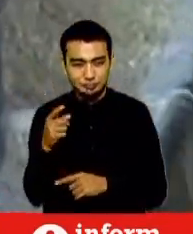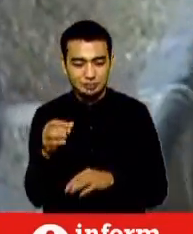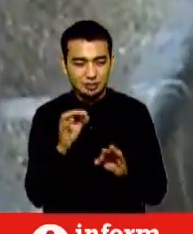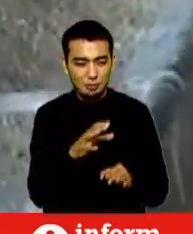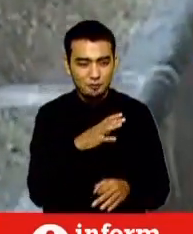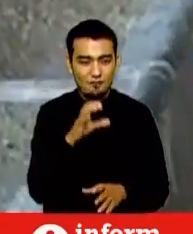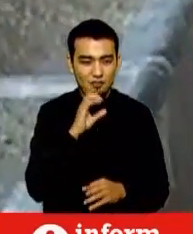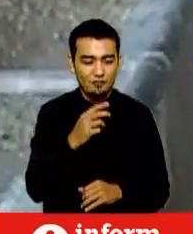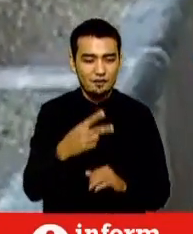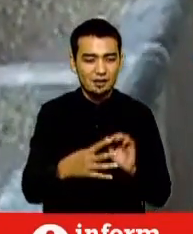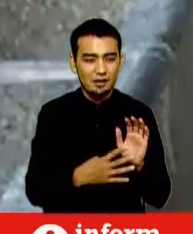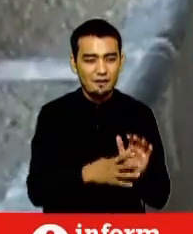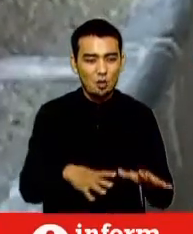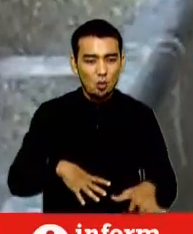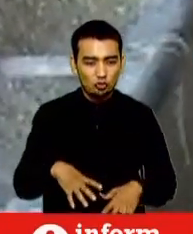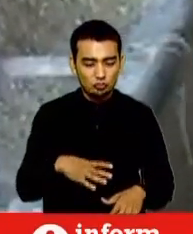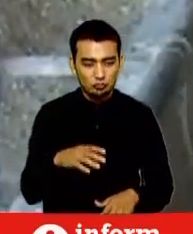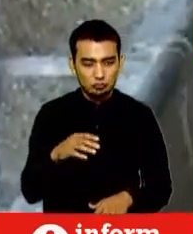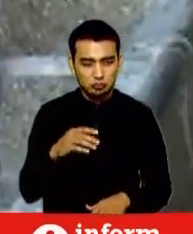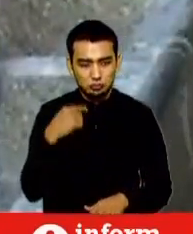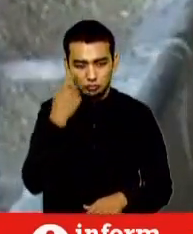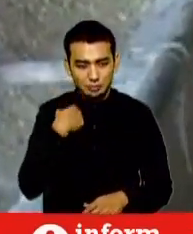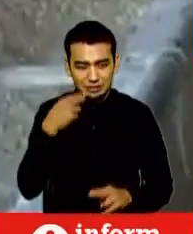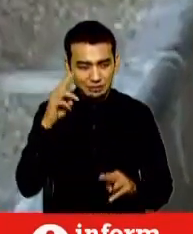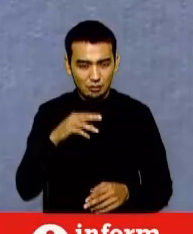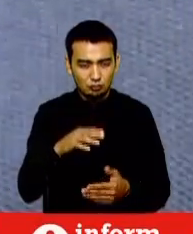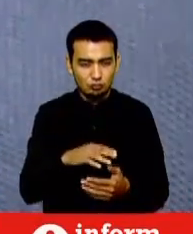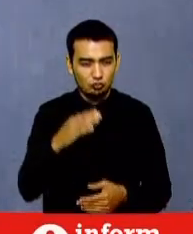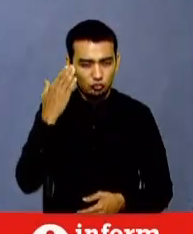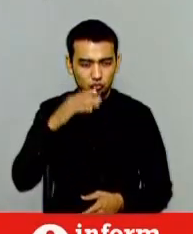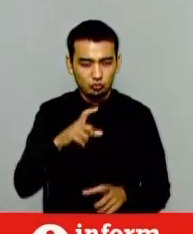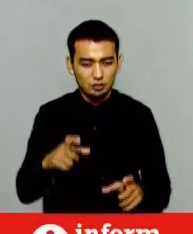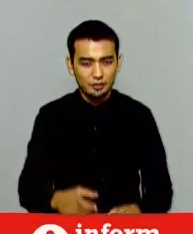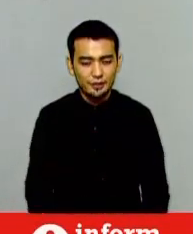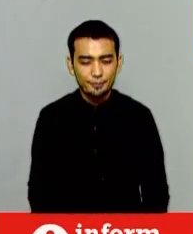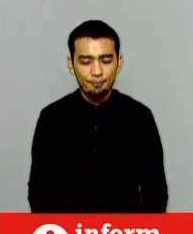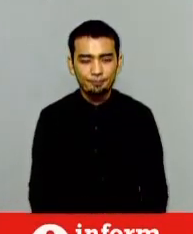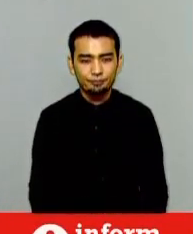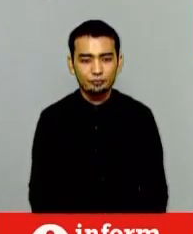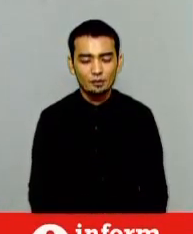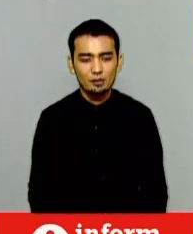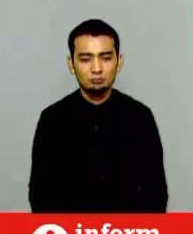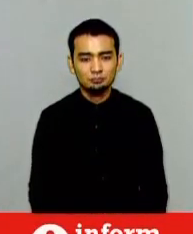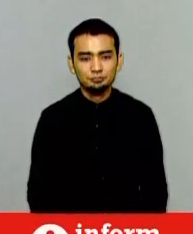похищении 29 лошадей неизвестными лицами в ходе первоначальных